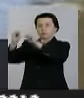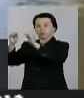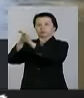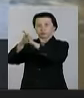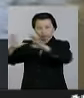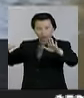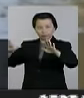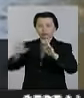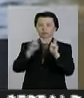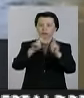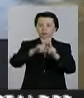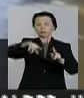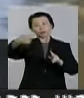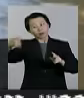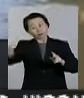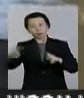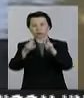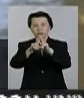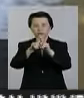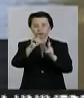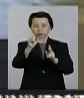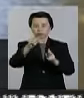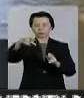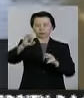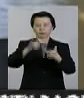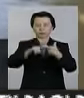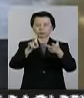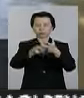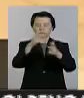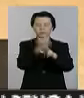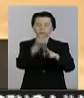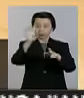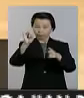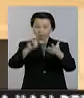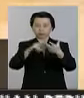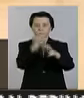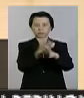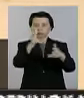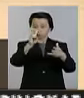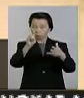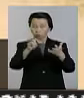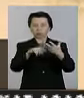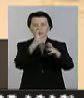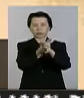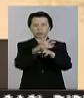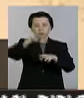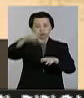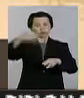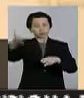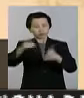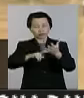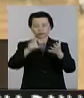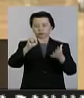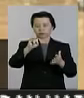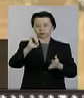selamat. Kampung lain yang terlibat adalah Kampung Tanjung Pari, Kampung Batu 8, Kampung Batu 60, Kampung Bukit Sebelah dan